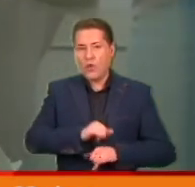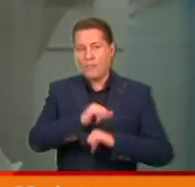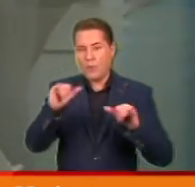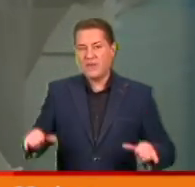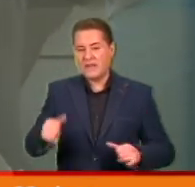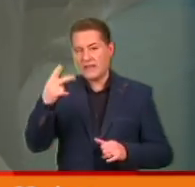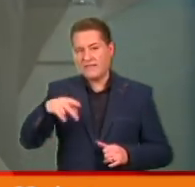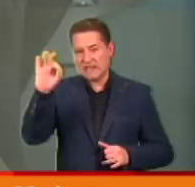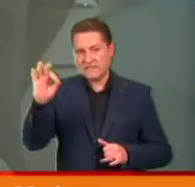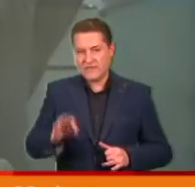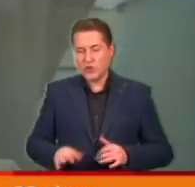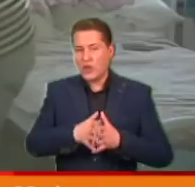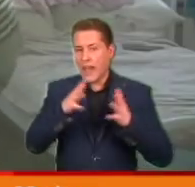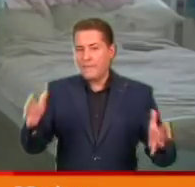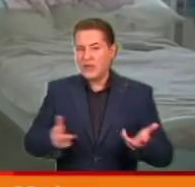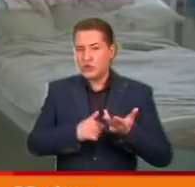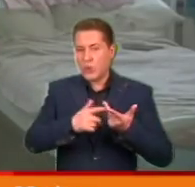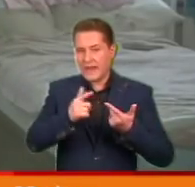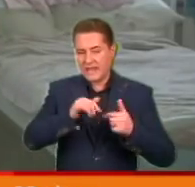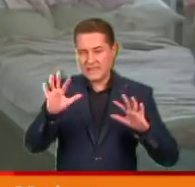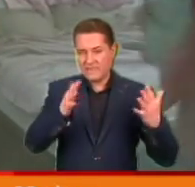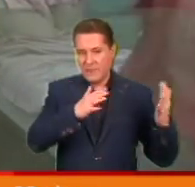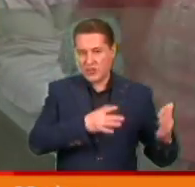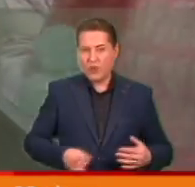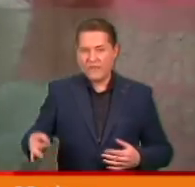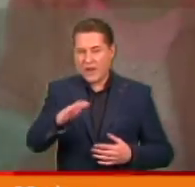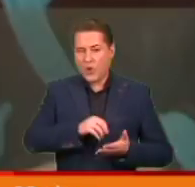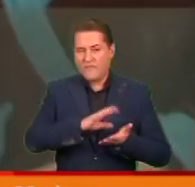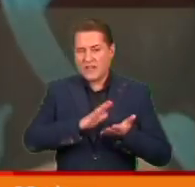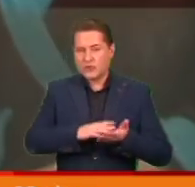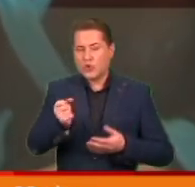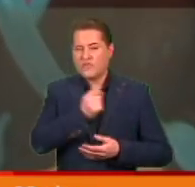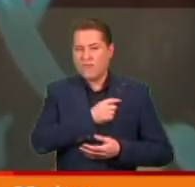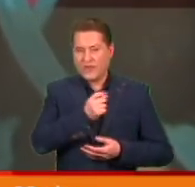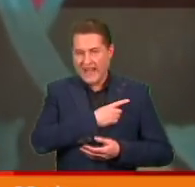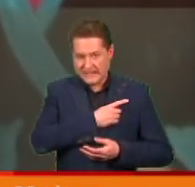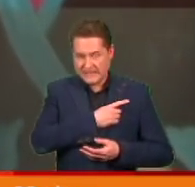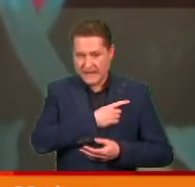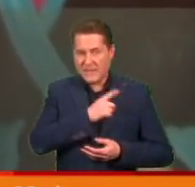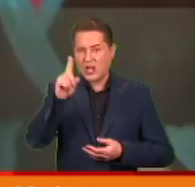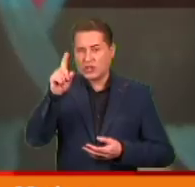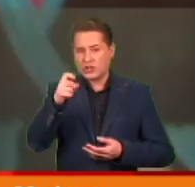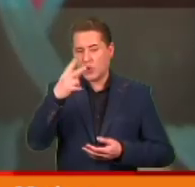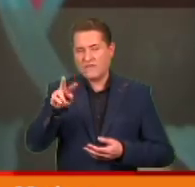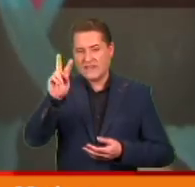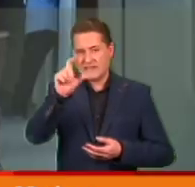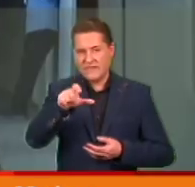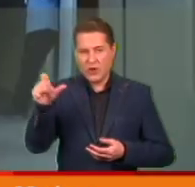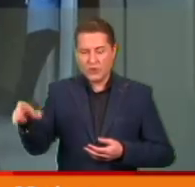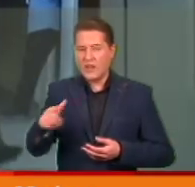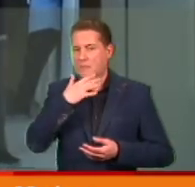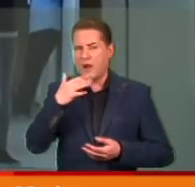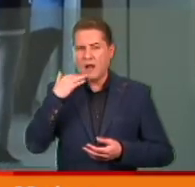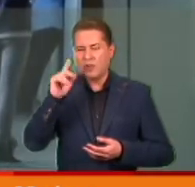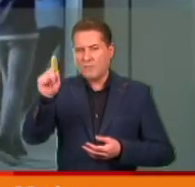понад 20%. Найбільшу кількість випадків недуги в регіоні фіксують в Одесі – 122 людини.